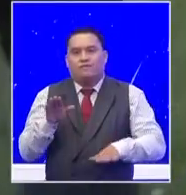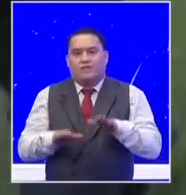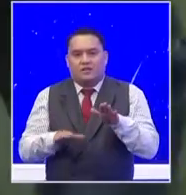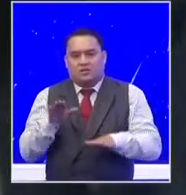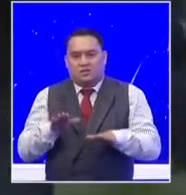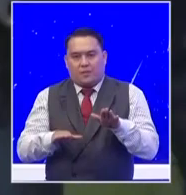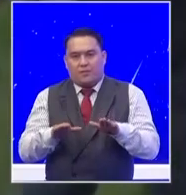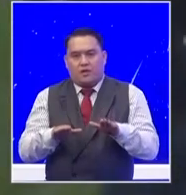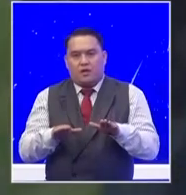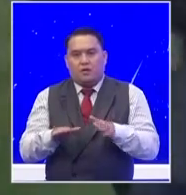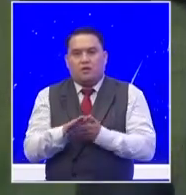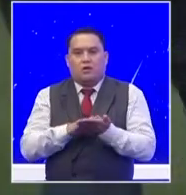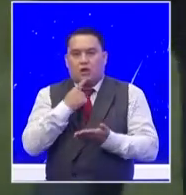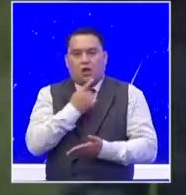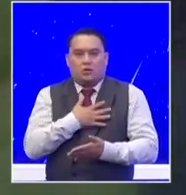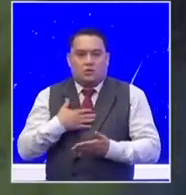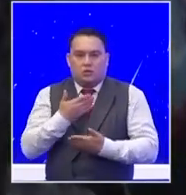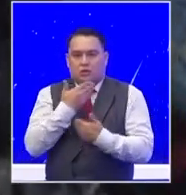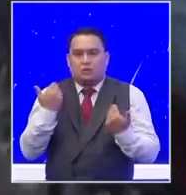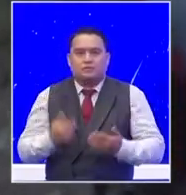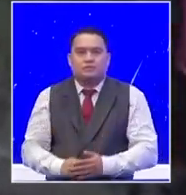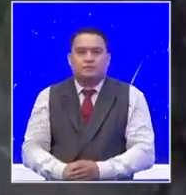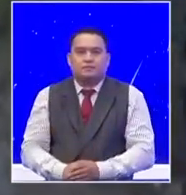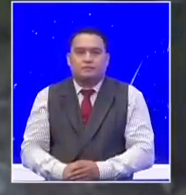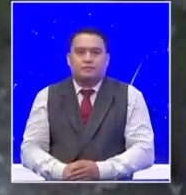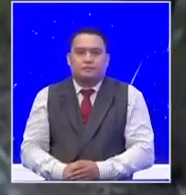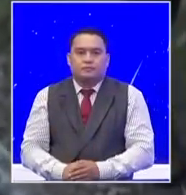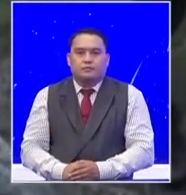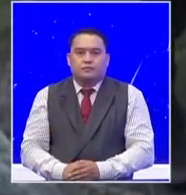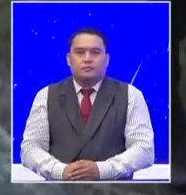сенбернара. Никаких травм и нарушений у Дейзи не нашли.